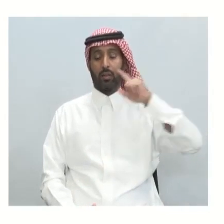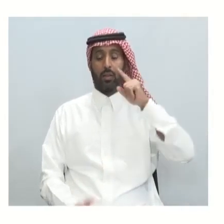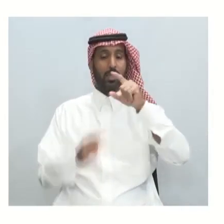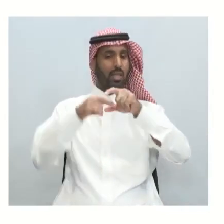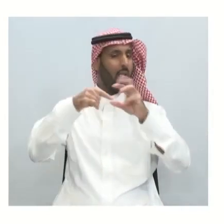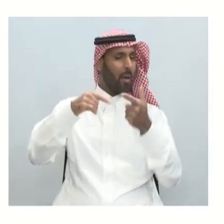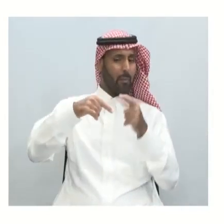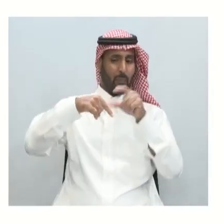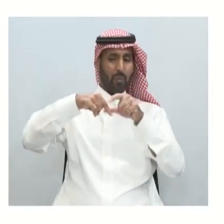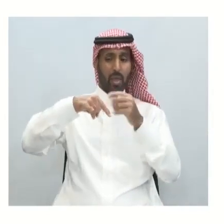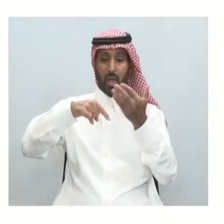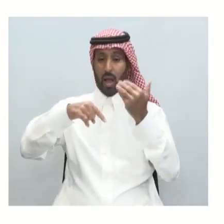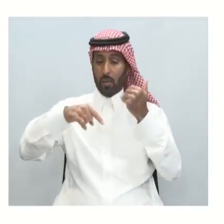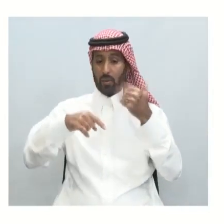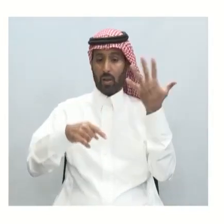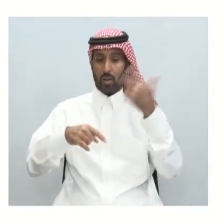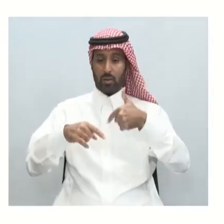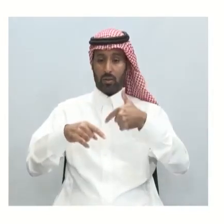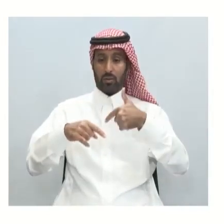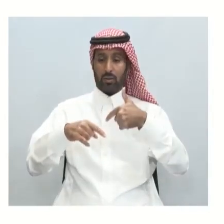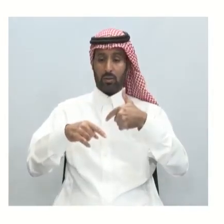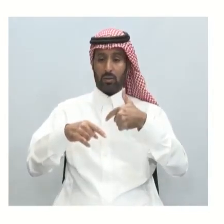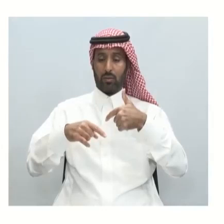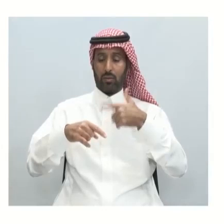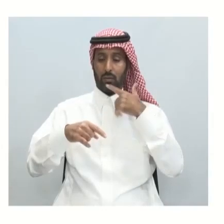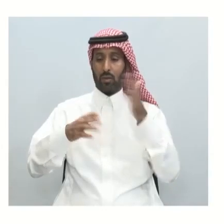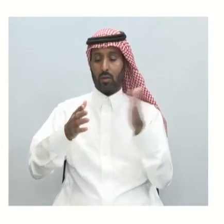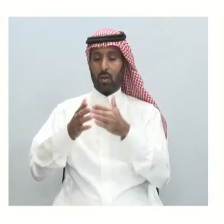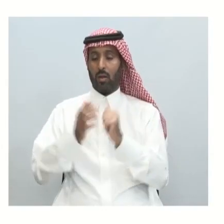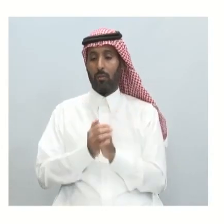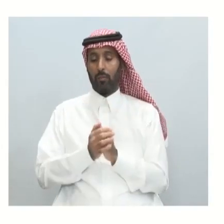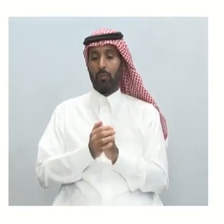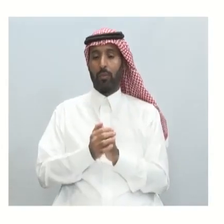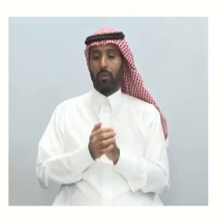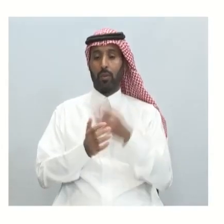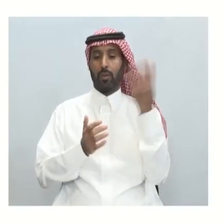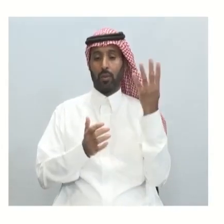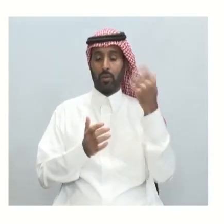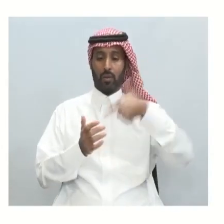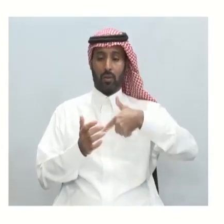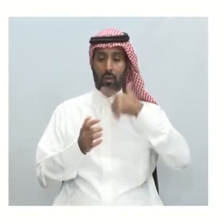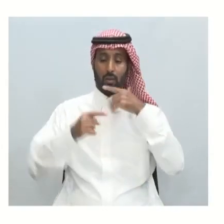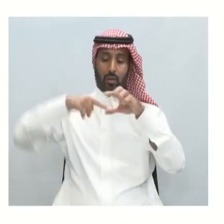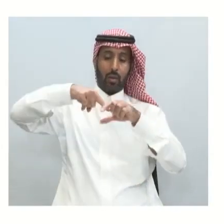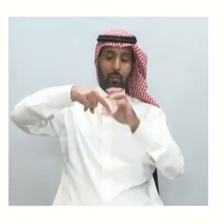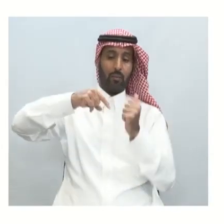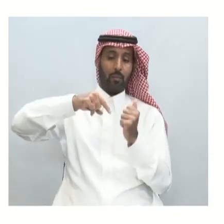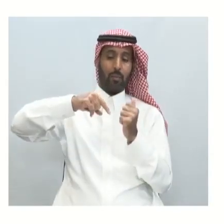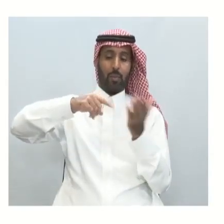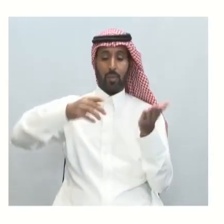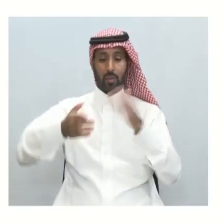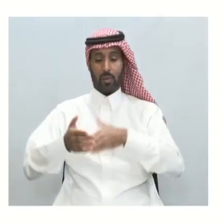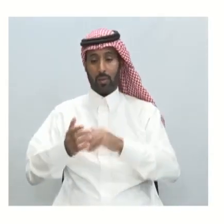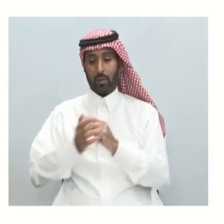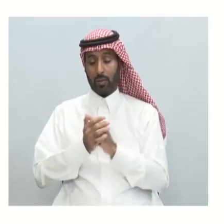تقريبا قبل ال 75 تقريبا 74% 74% اذا نعيد